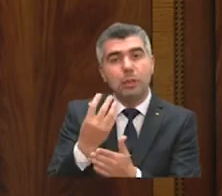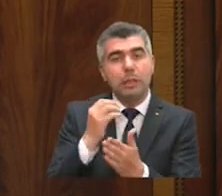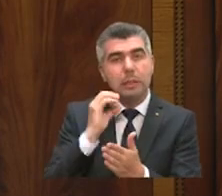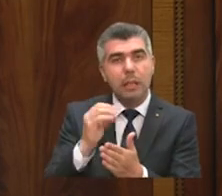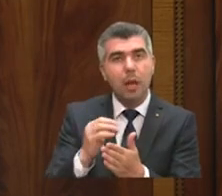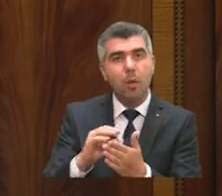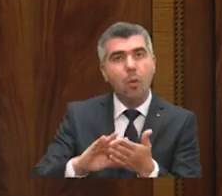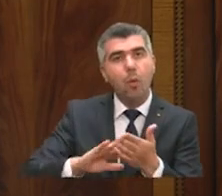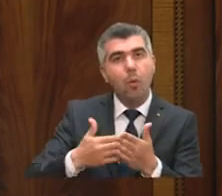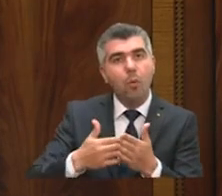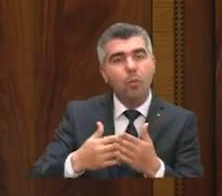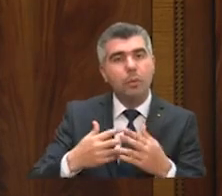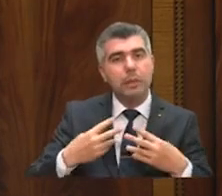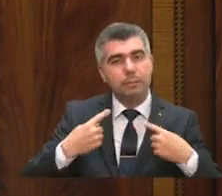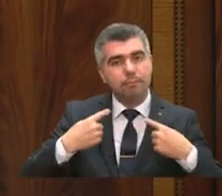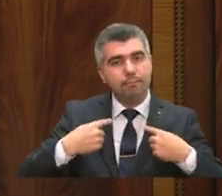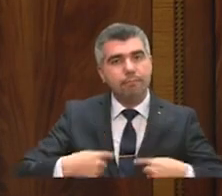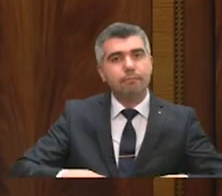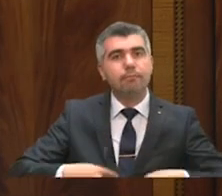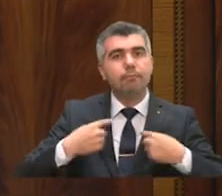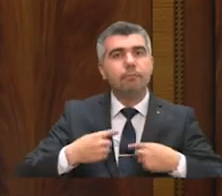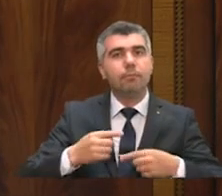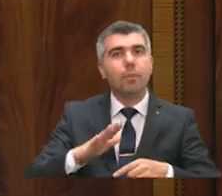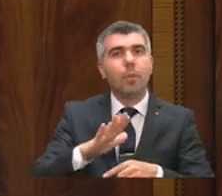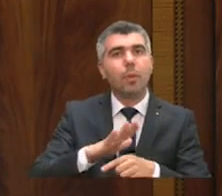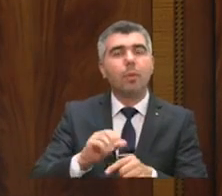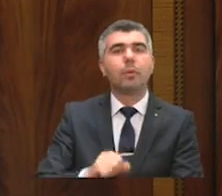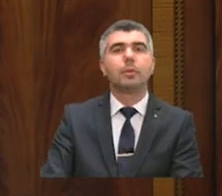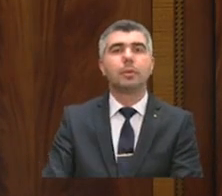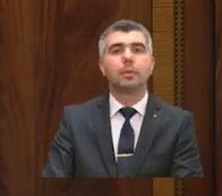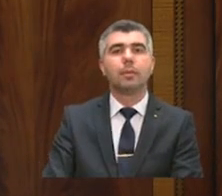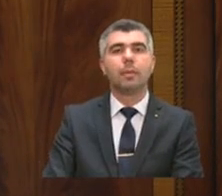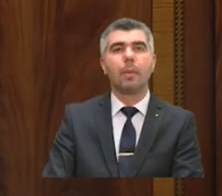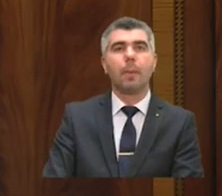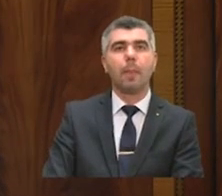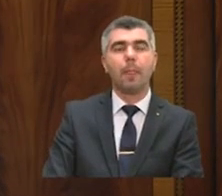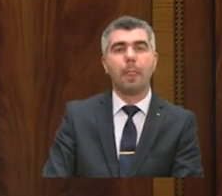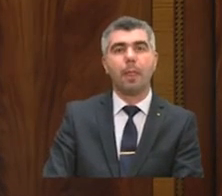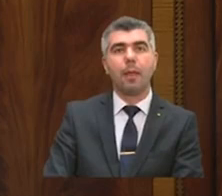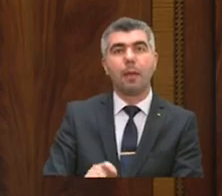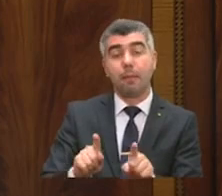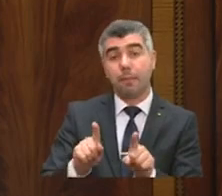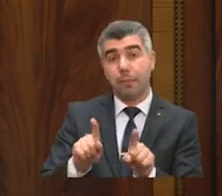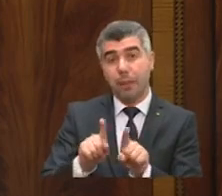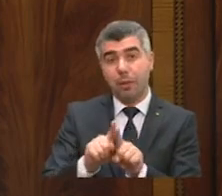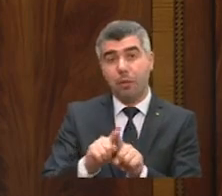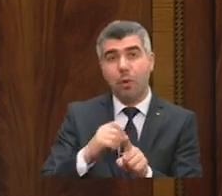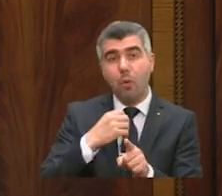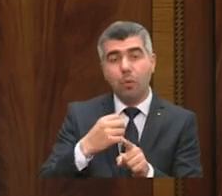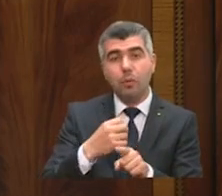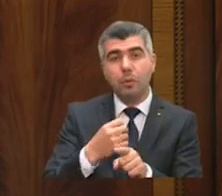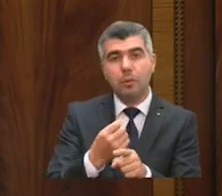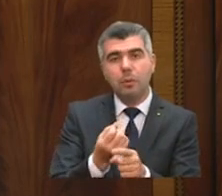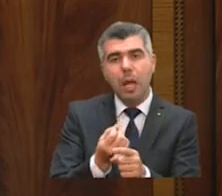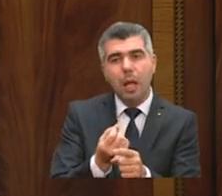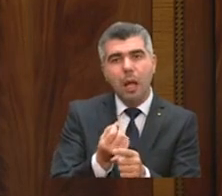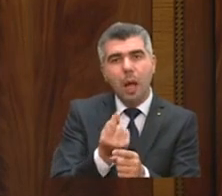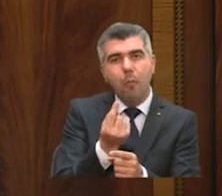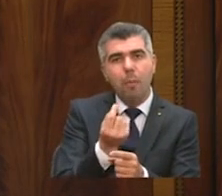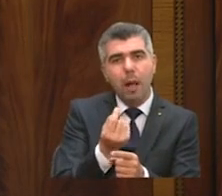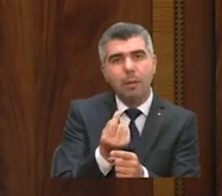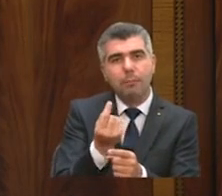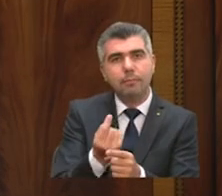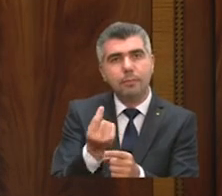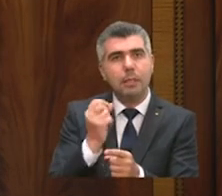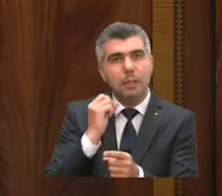او الجسديه اللي هي عباره على كنسميو يعني طفحات، يعني الحبوب، شنو نقولها